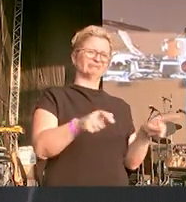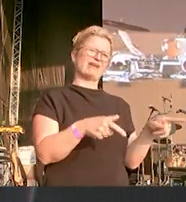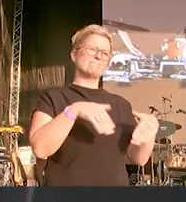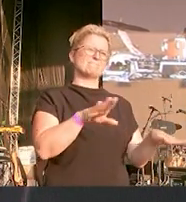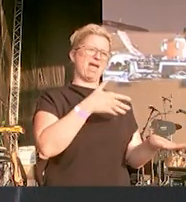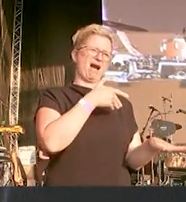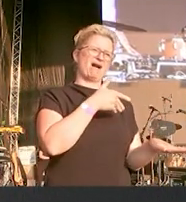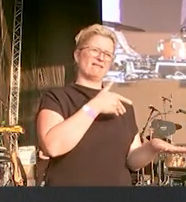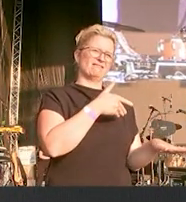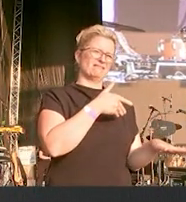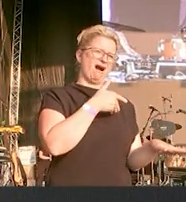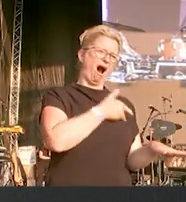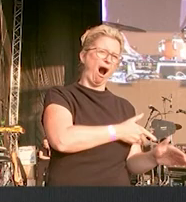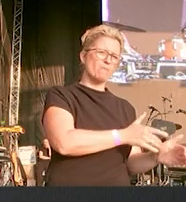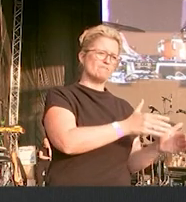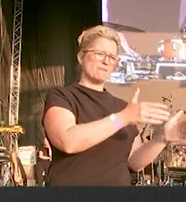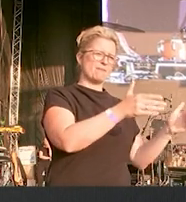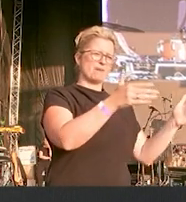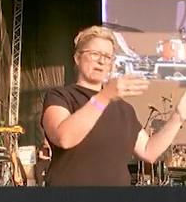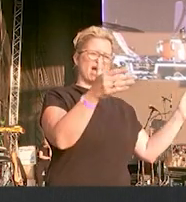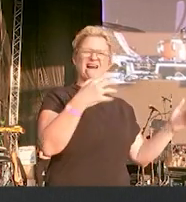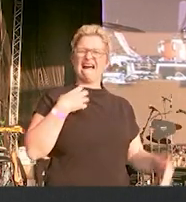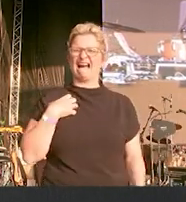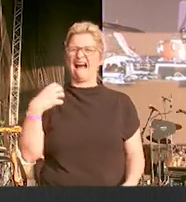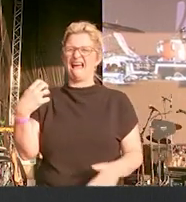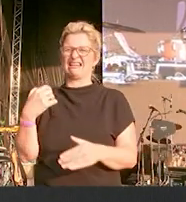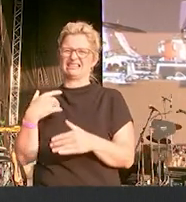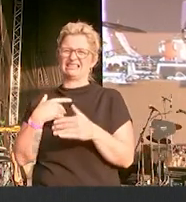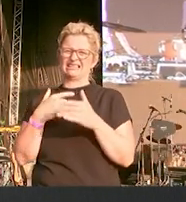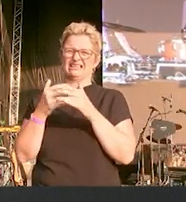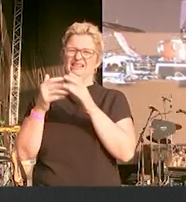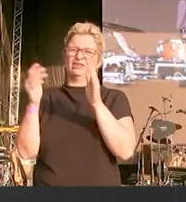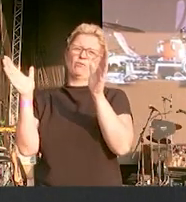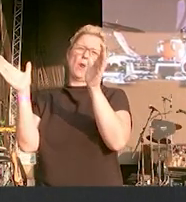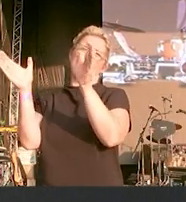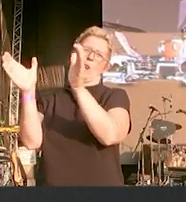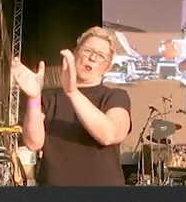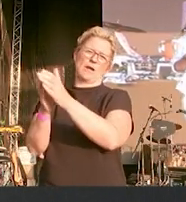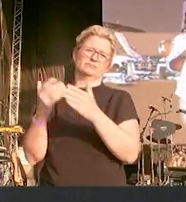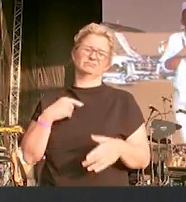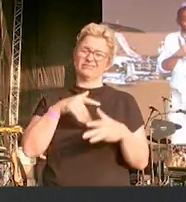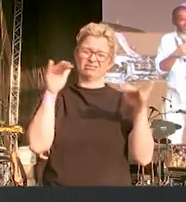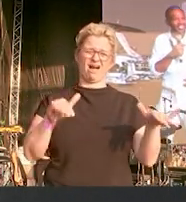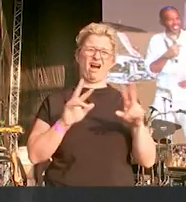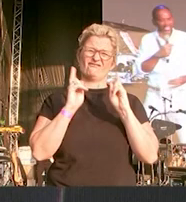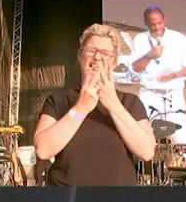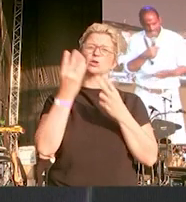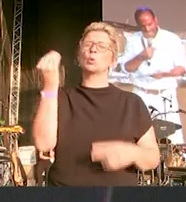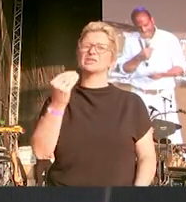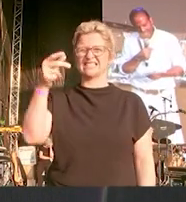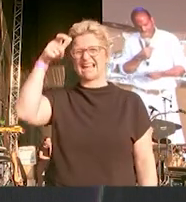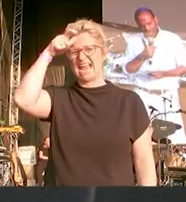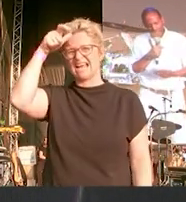einige reicher werden, in einer digitalen Moderne mit Überwachung, künstlicher